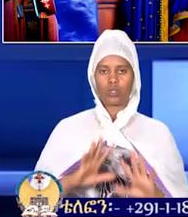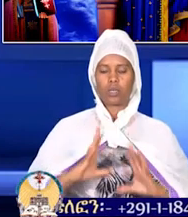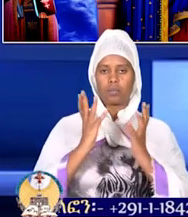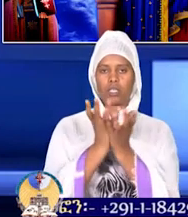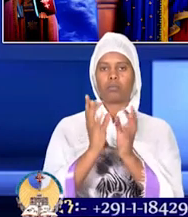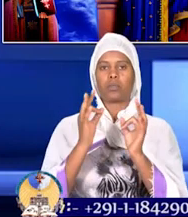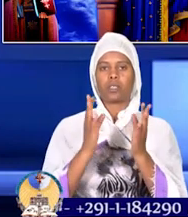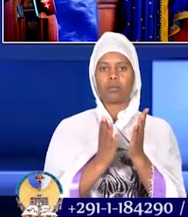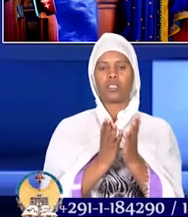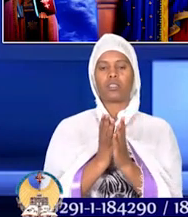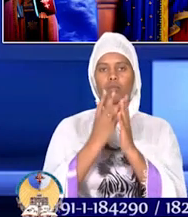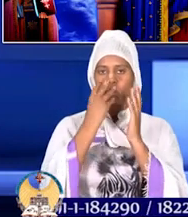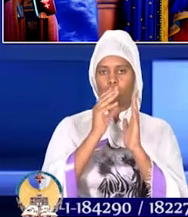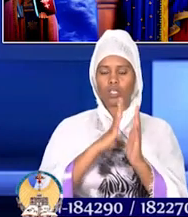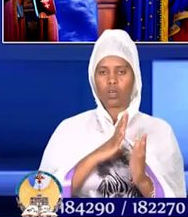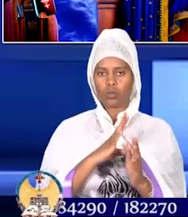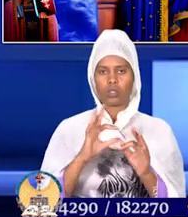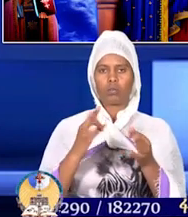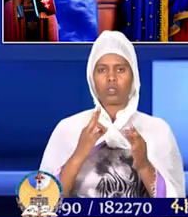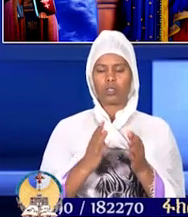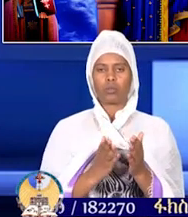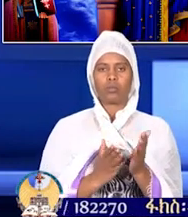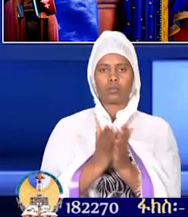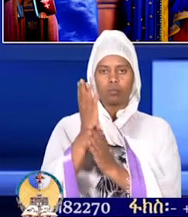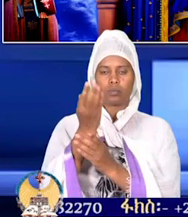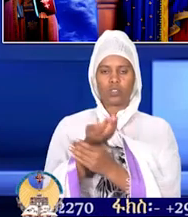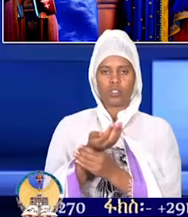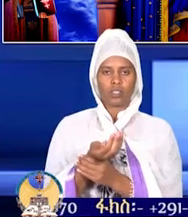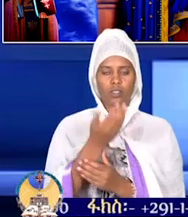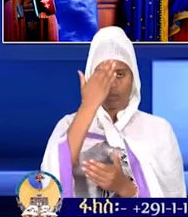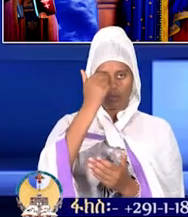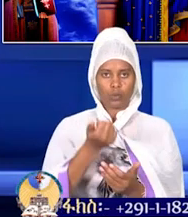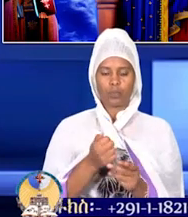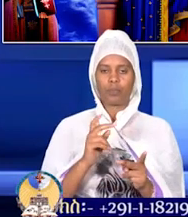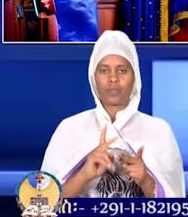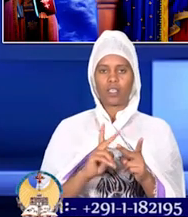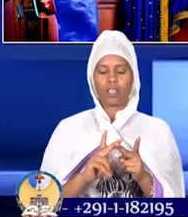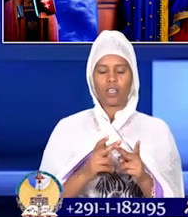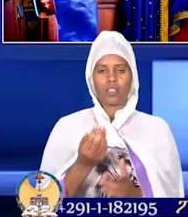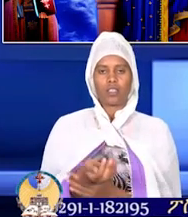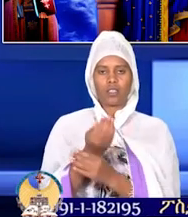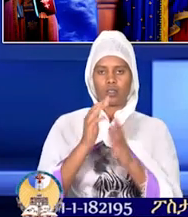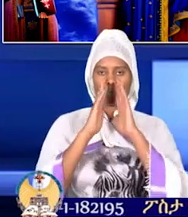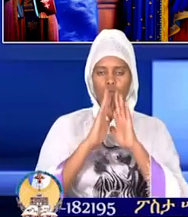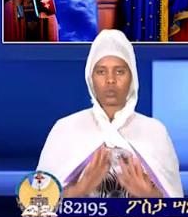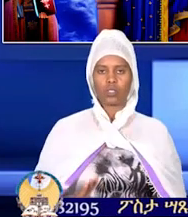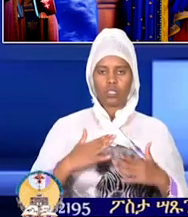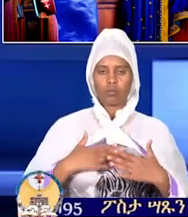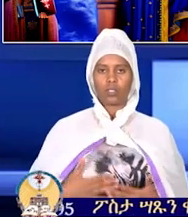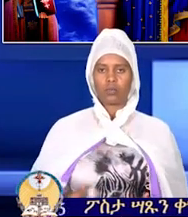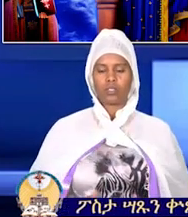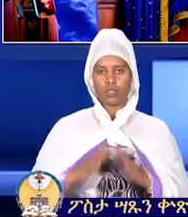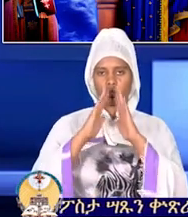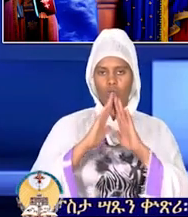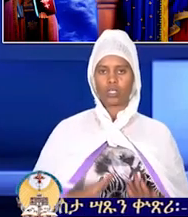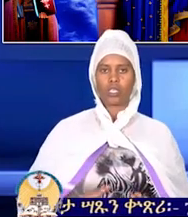ቅዱሳን ኣብዚ ዓለም እዚ ብህይወት ከለዉ ዘማልዱ ምዃኖም፣ ብኻልኣይ ኣማላድነት ቅዱሳን